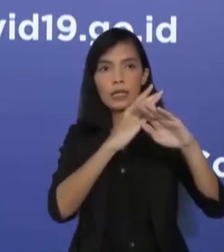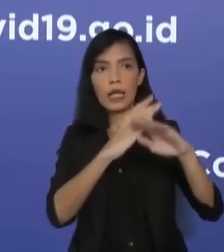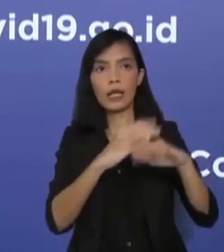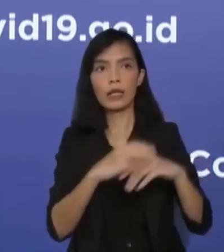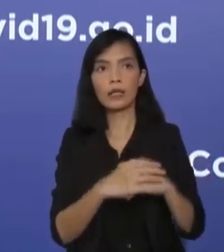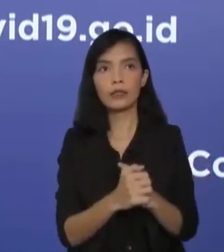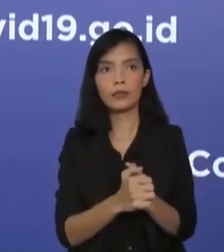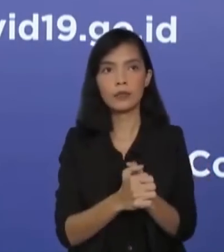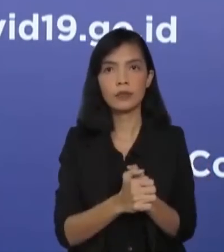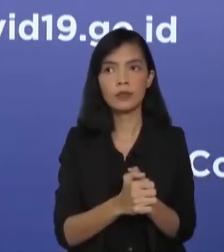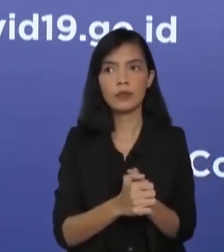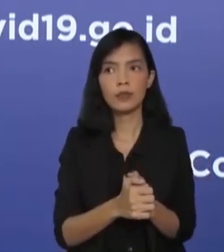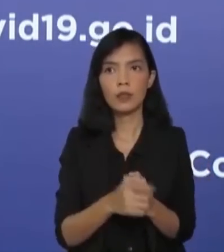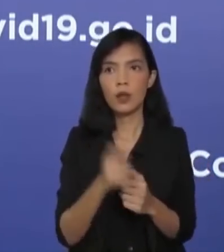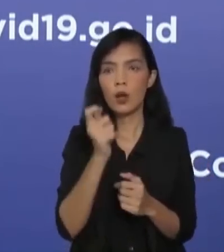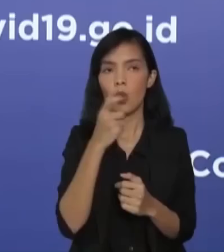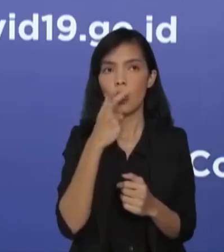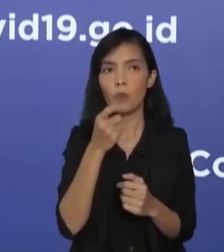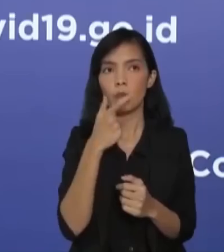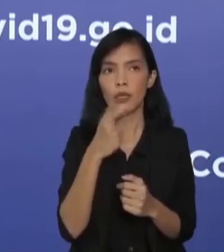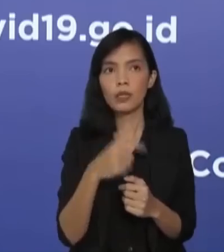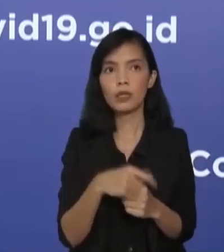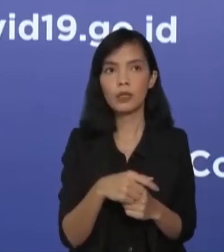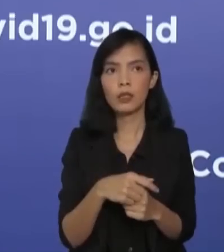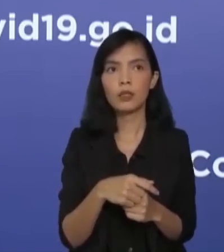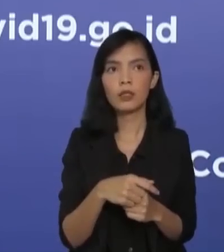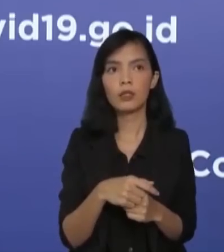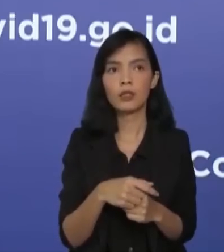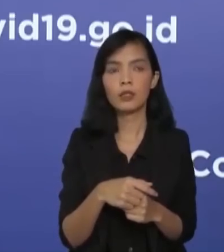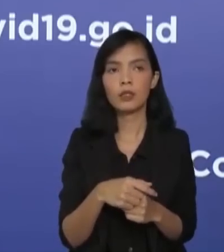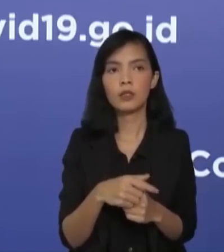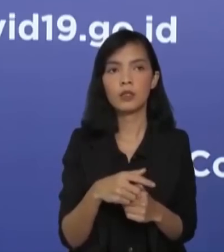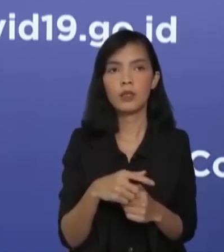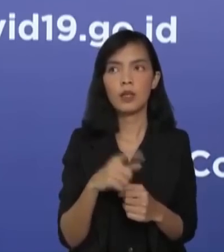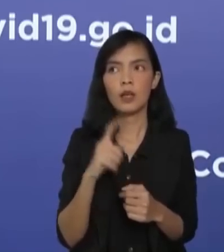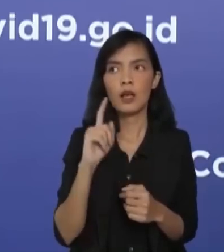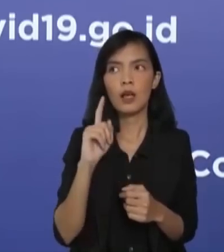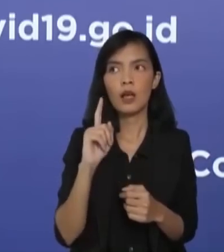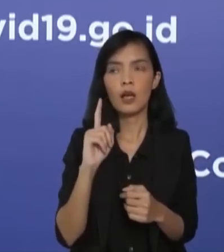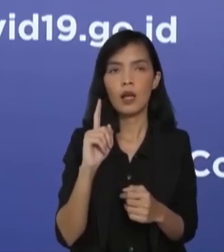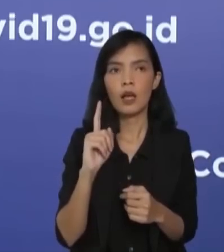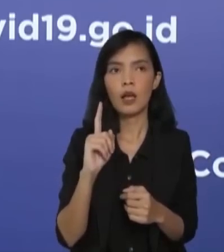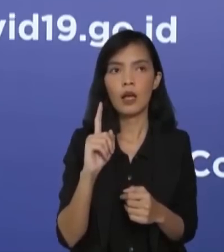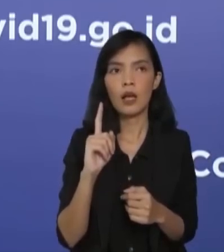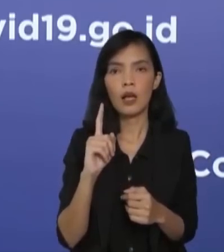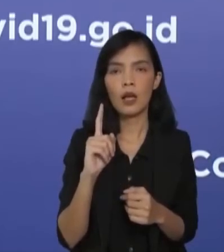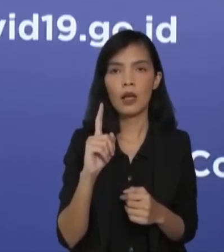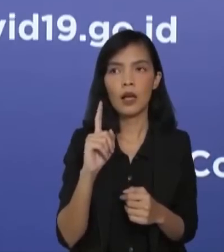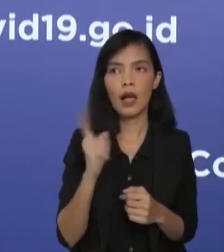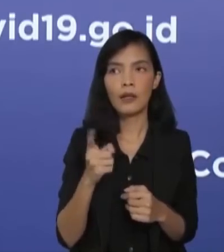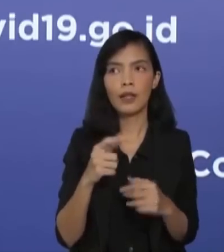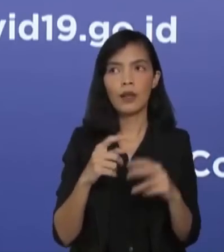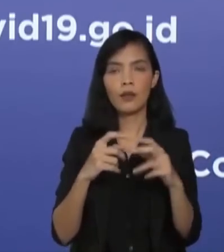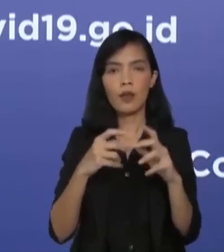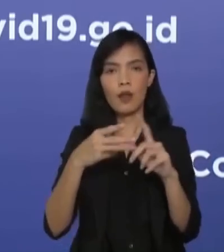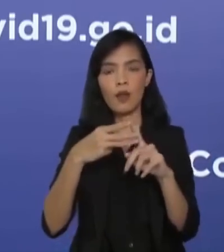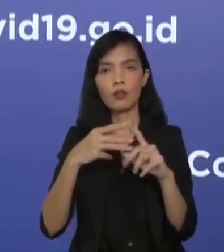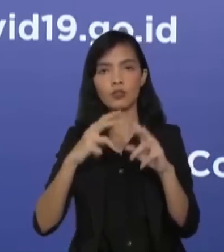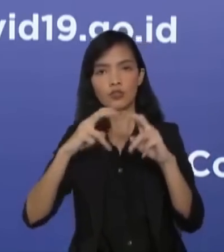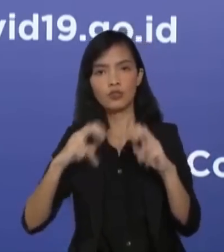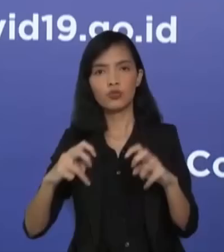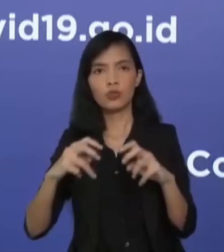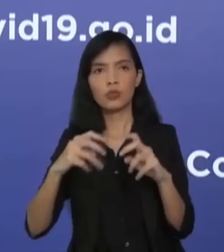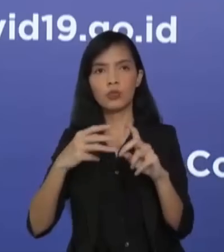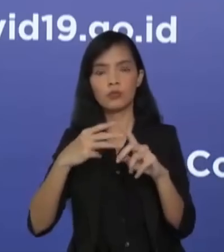di mana dalam suplemen tersebut kita sudah melakukan baik systematic review, kemudian studi bioinformatika, dan